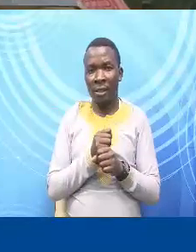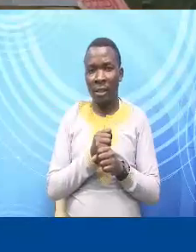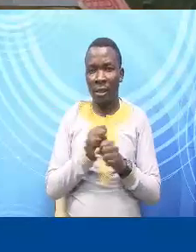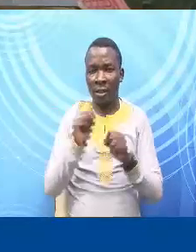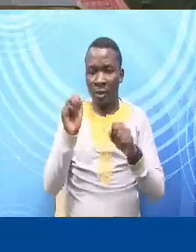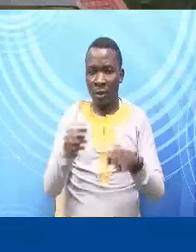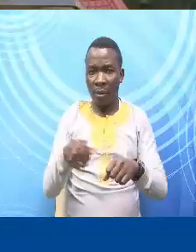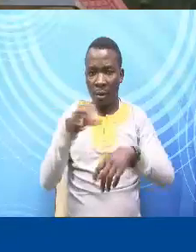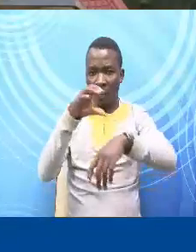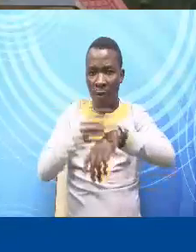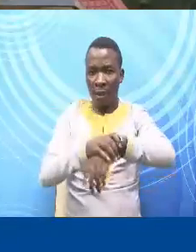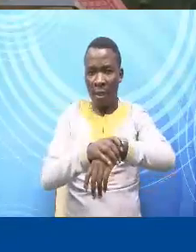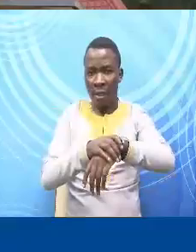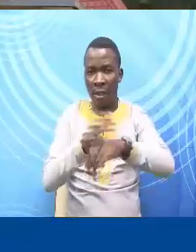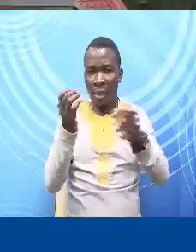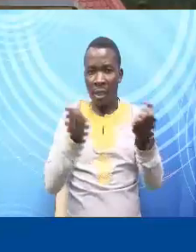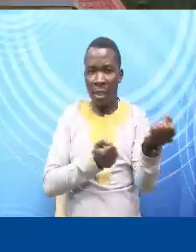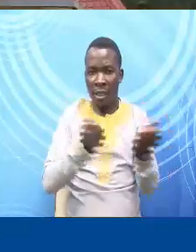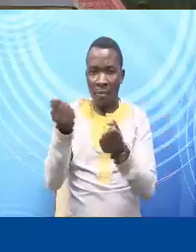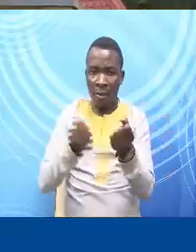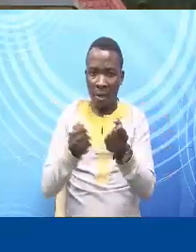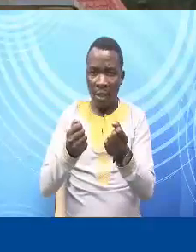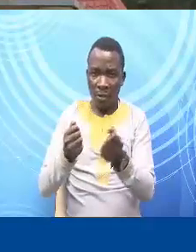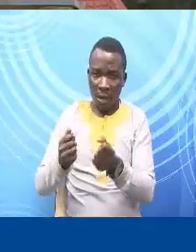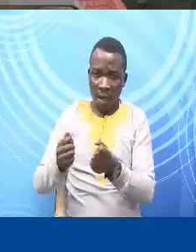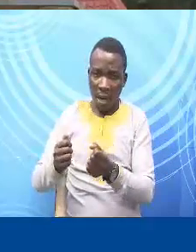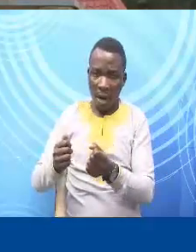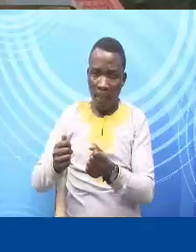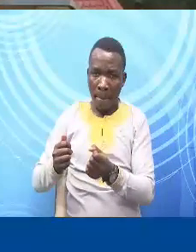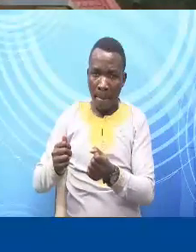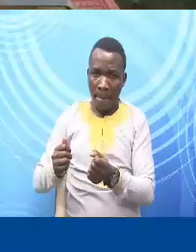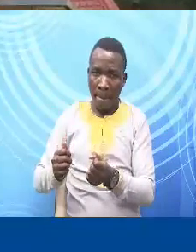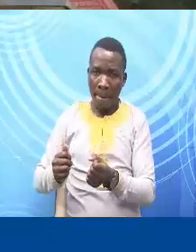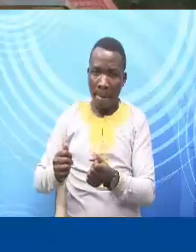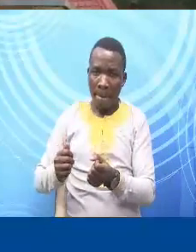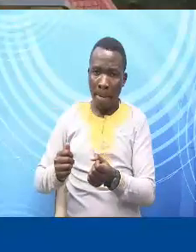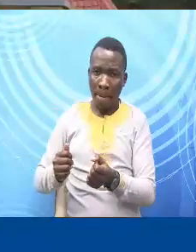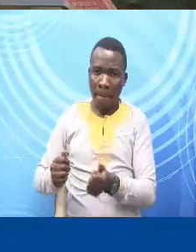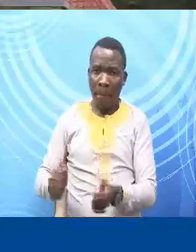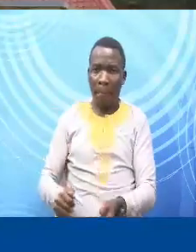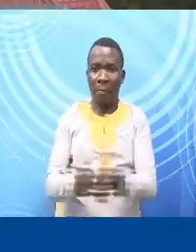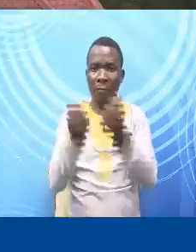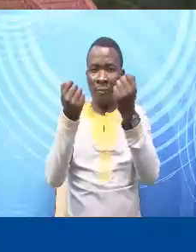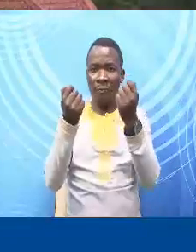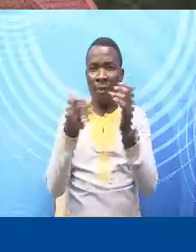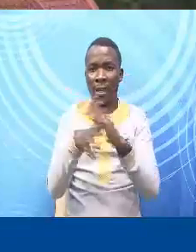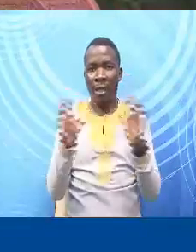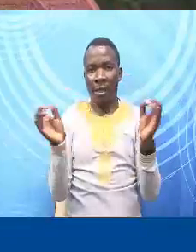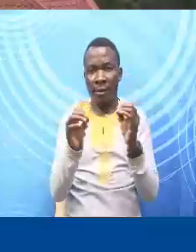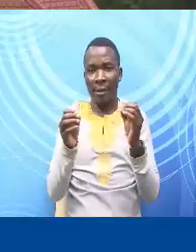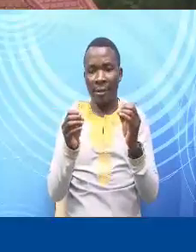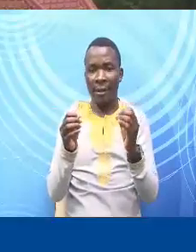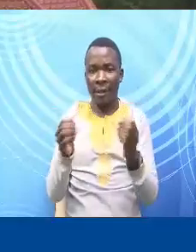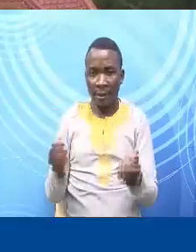nshobora gufata imodoka ishobora kunyuraho singira ikintu mba igukandagiye